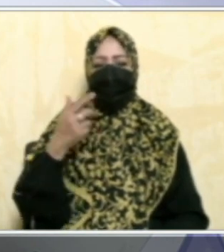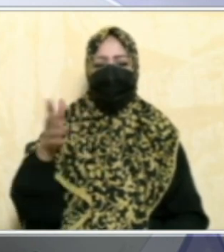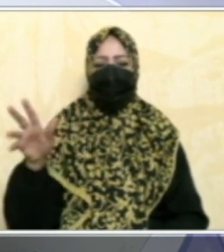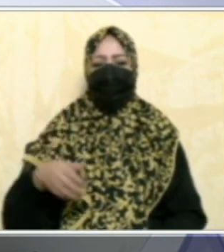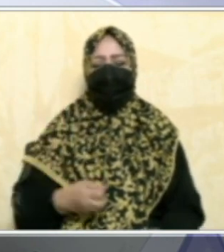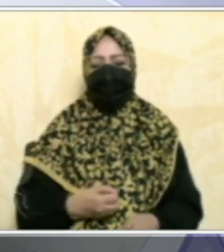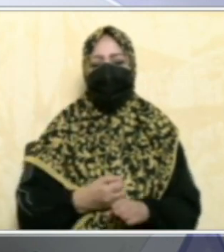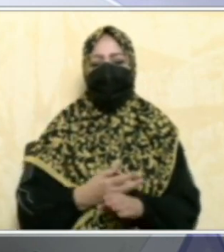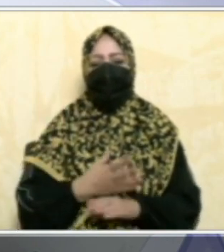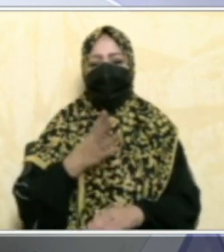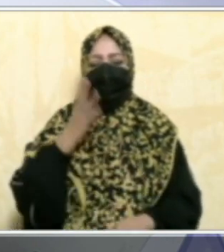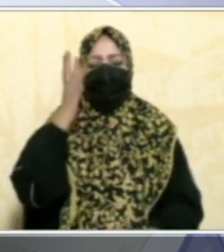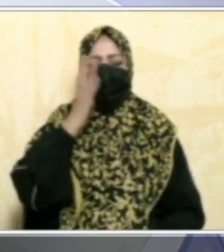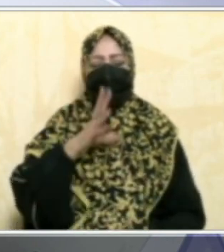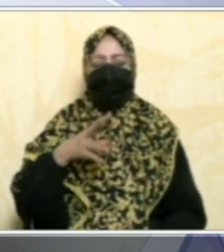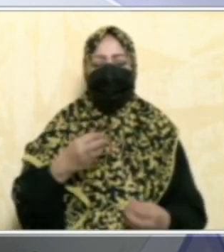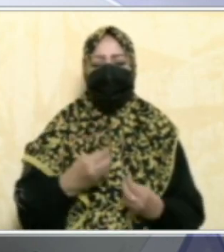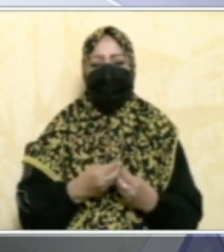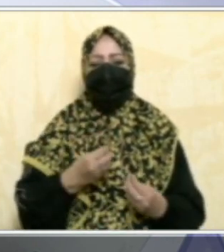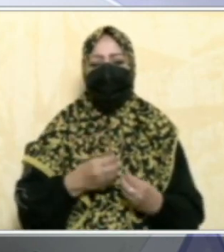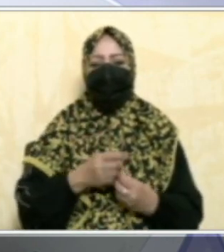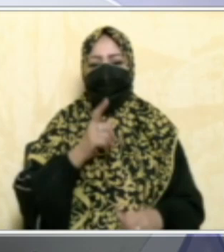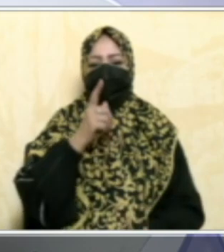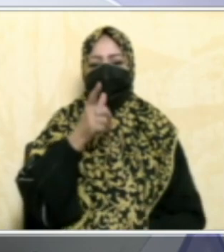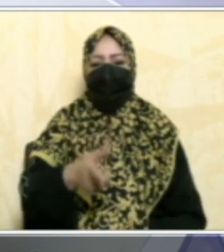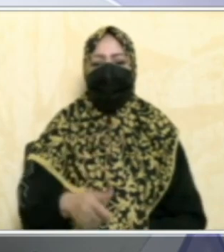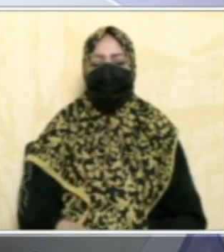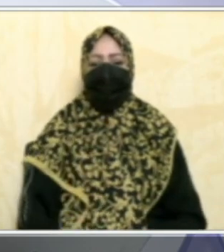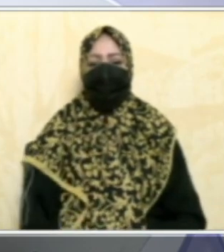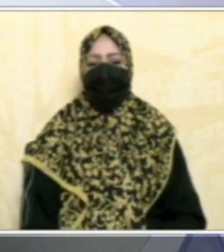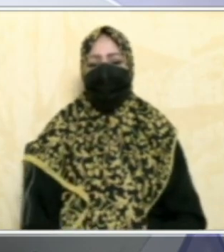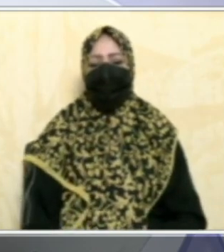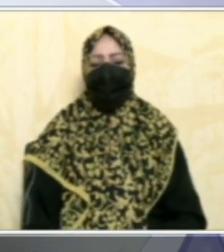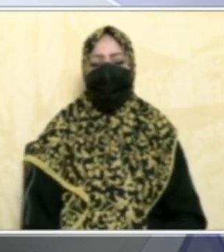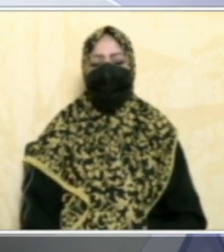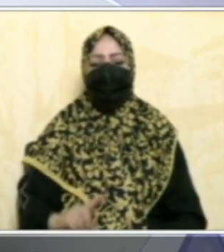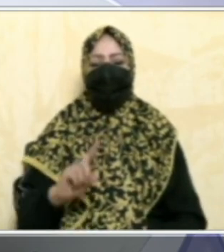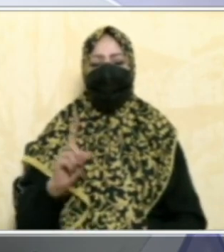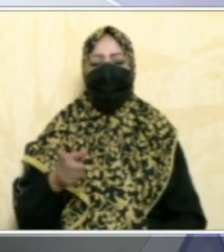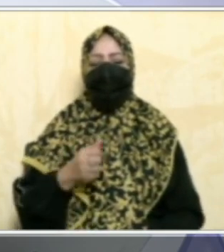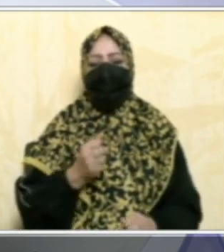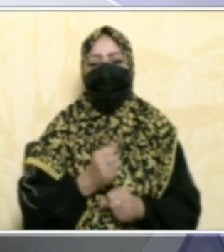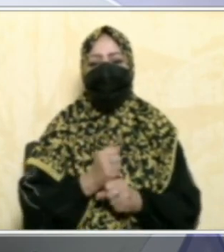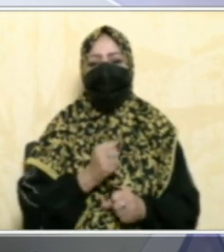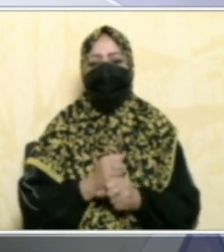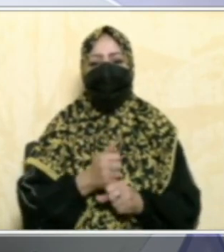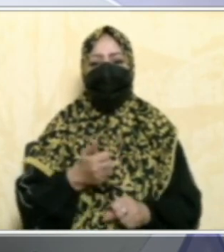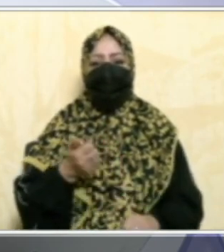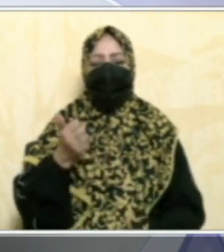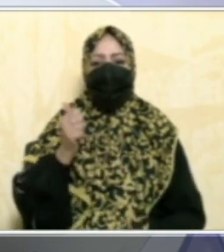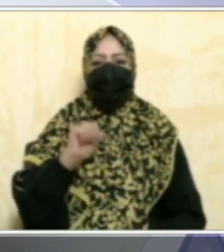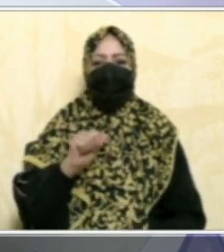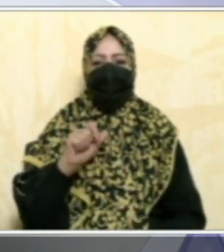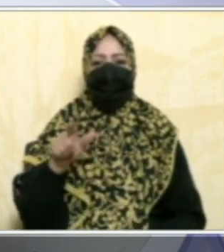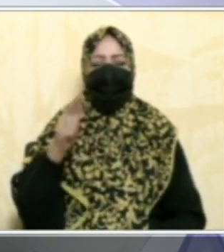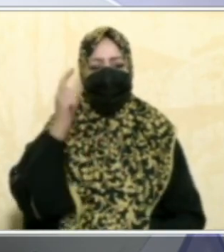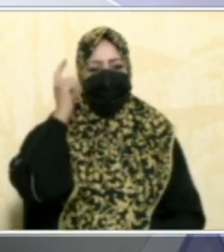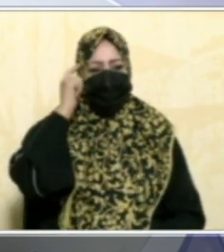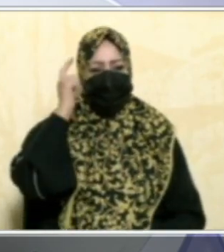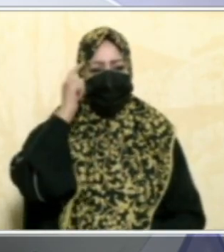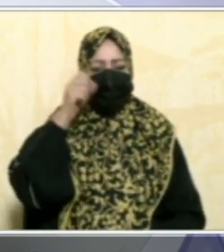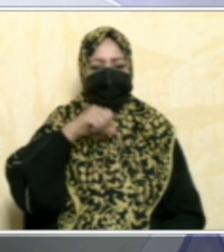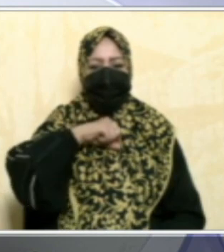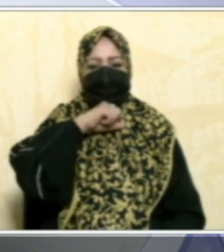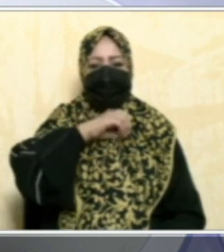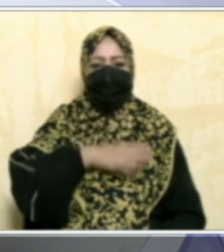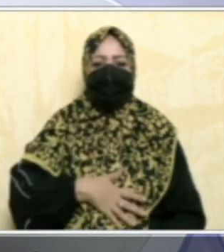له ما فعل صاحبك البارحة، يعني علم النبي صلى الله عليه وسلم عن طريق الوحي بما حصل،